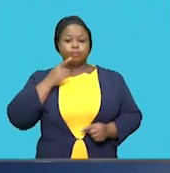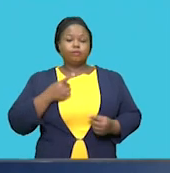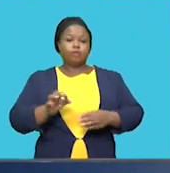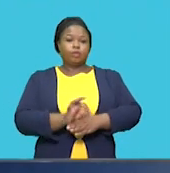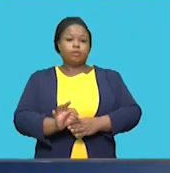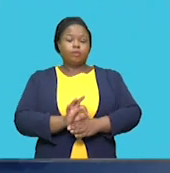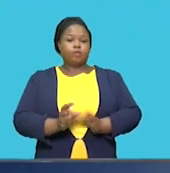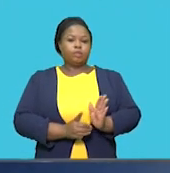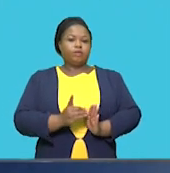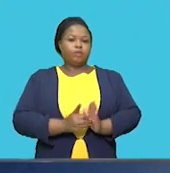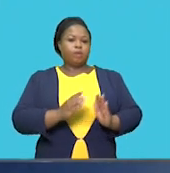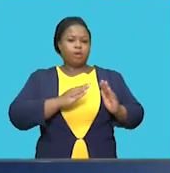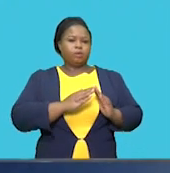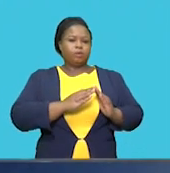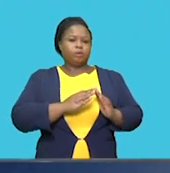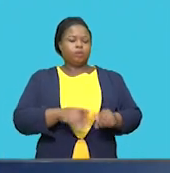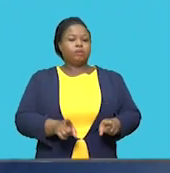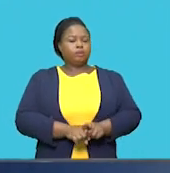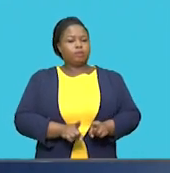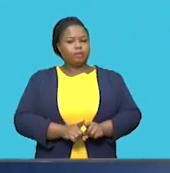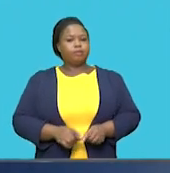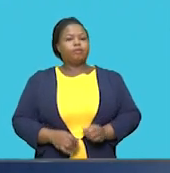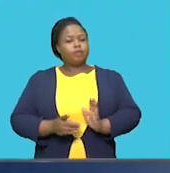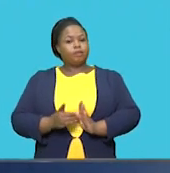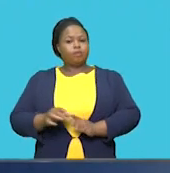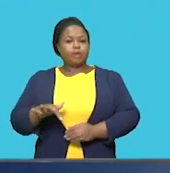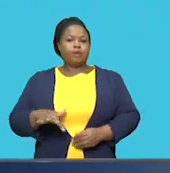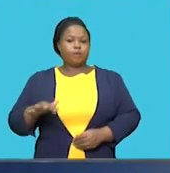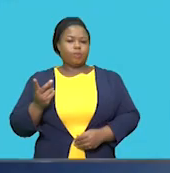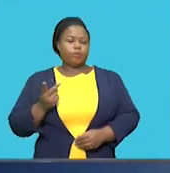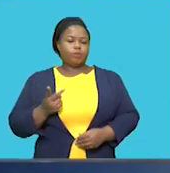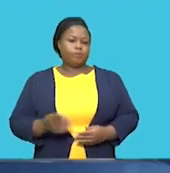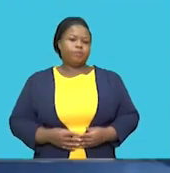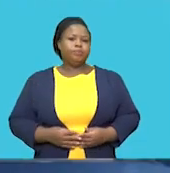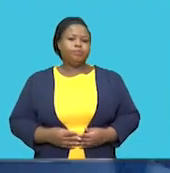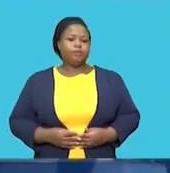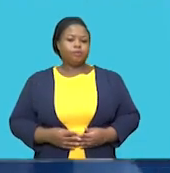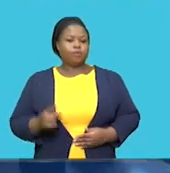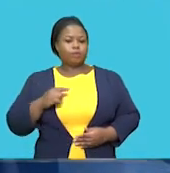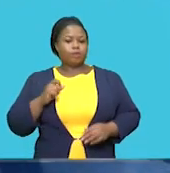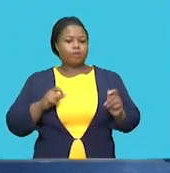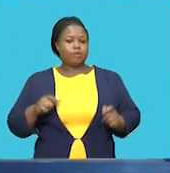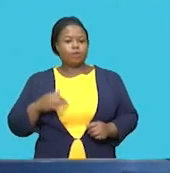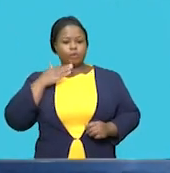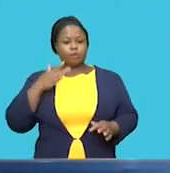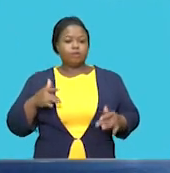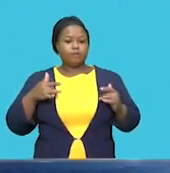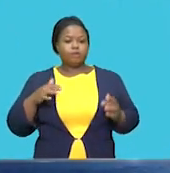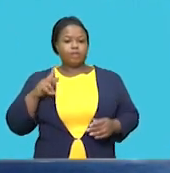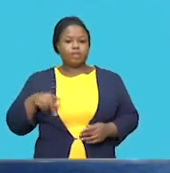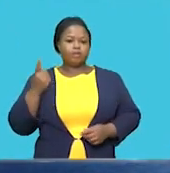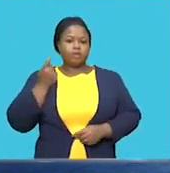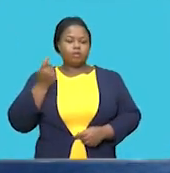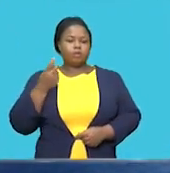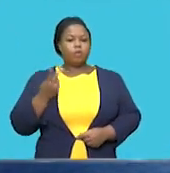to develop the house, there must equally be plans to develop the entire area, so that abantu base Clip Town